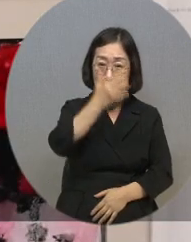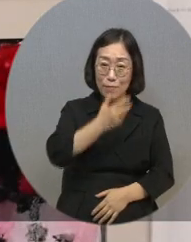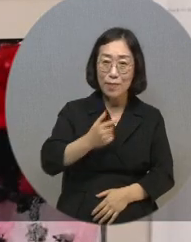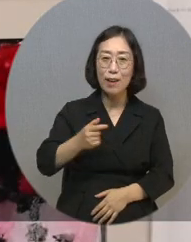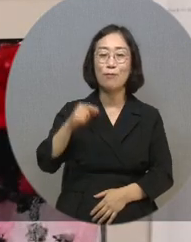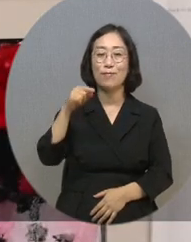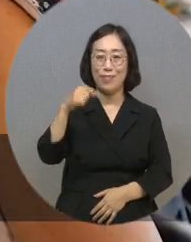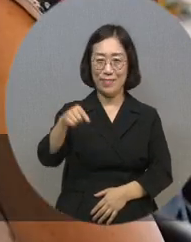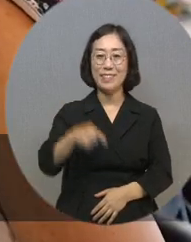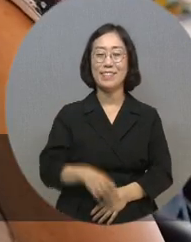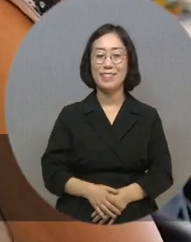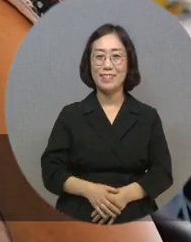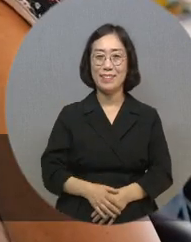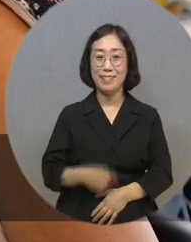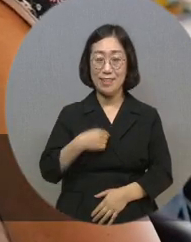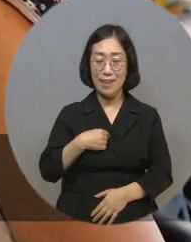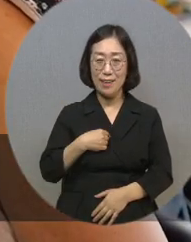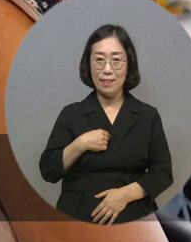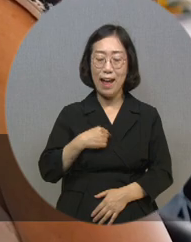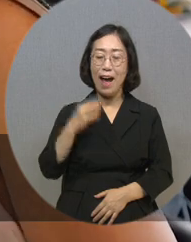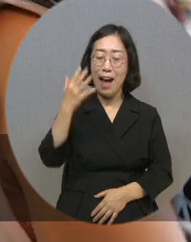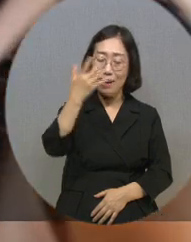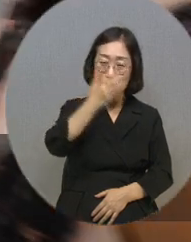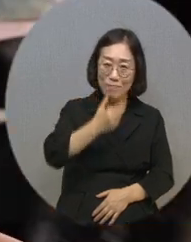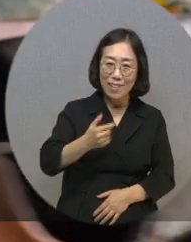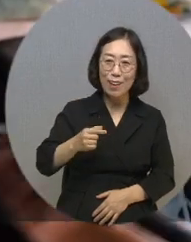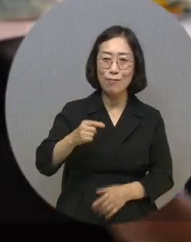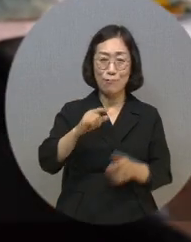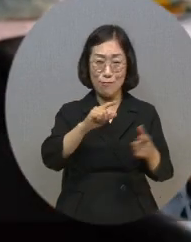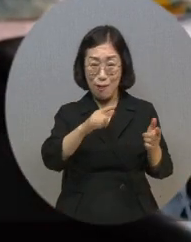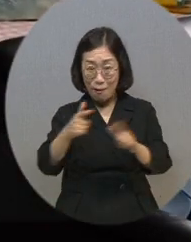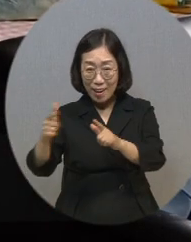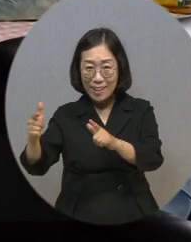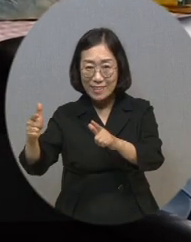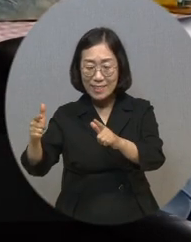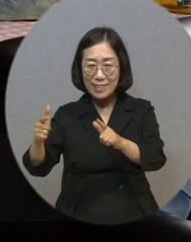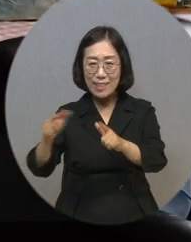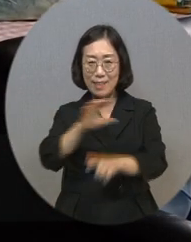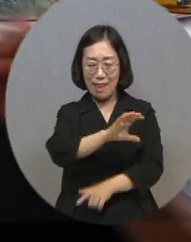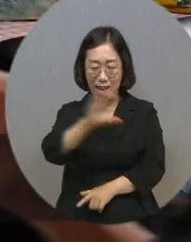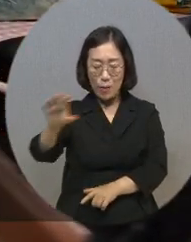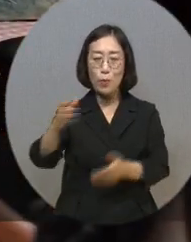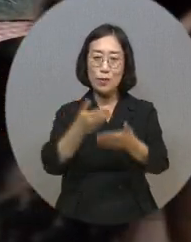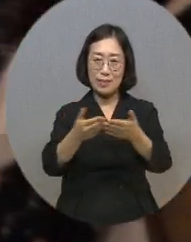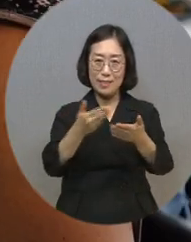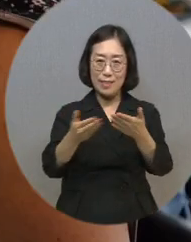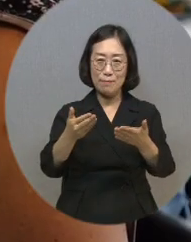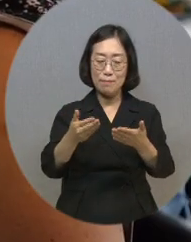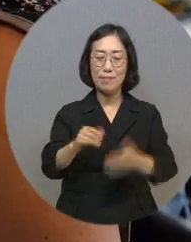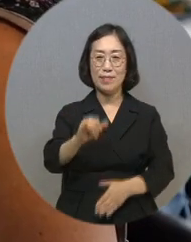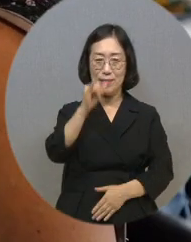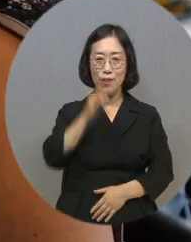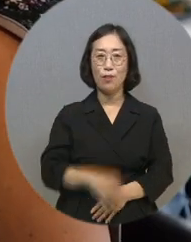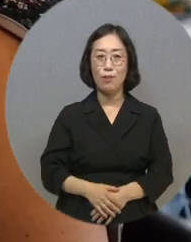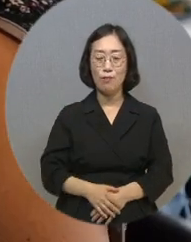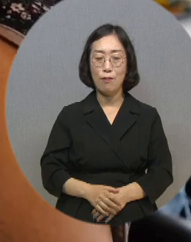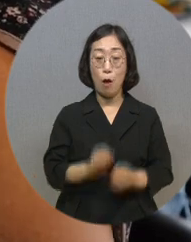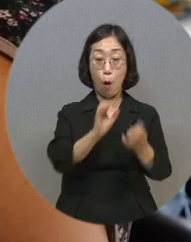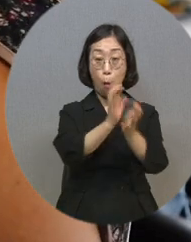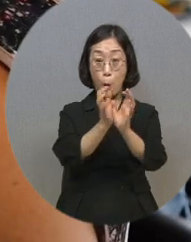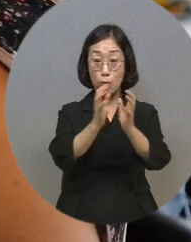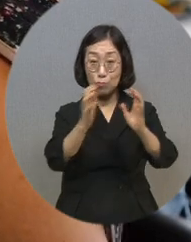아름다운 것들. 저는 주로 아름다운 것을 좀 표현을 많이 하거든요. 만개한